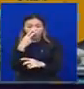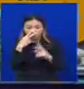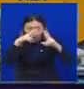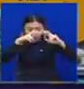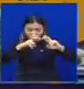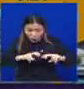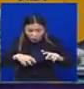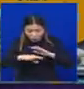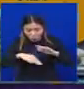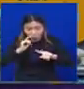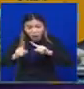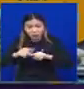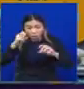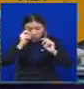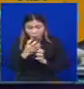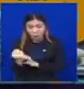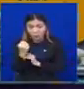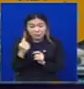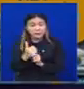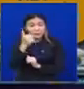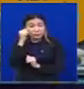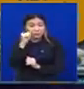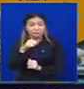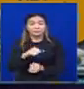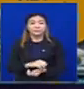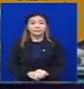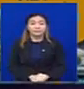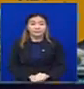งเข้มข้นเหมือนเดิมเลยนะครับคุณลุง